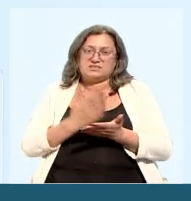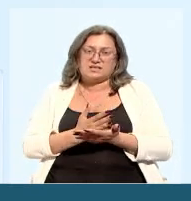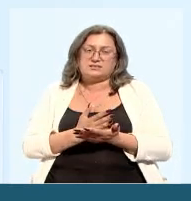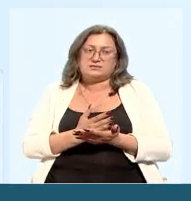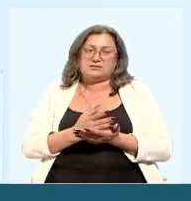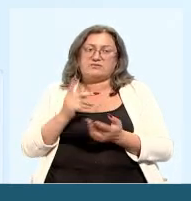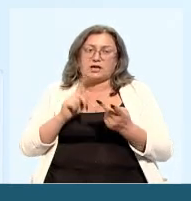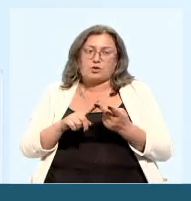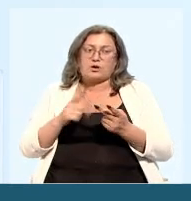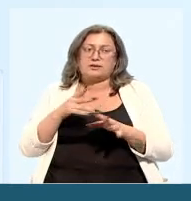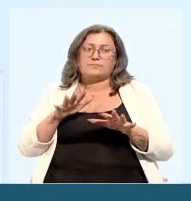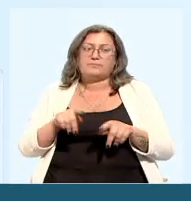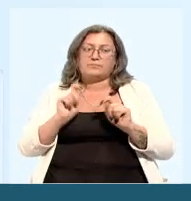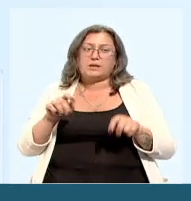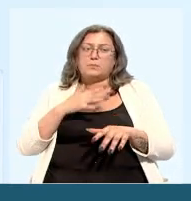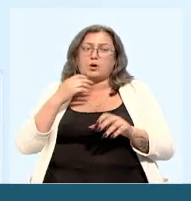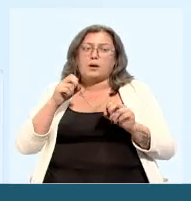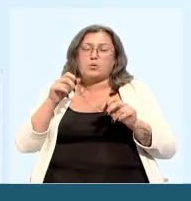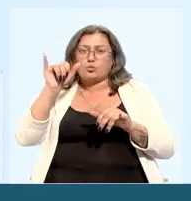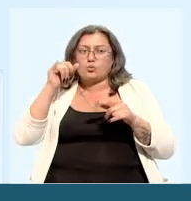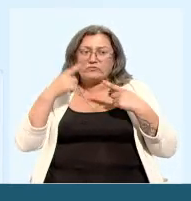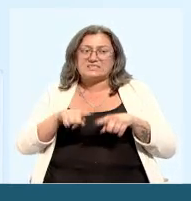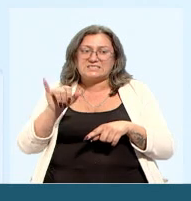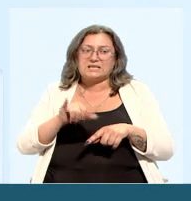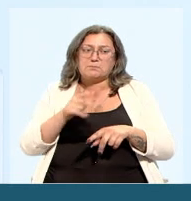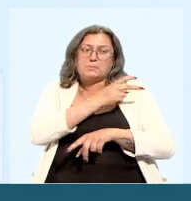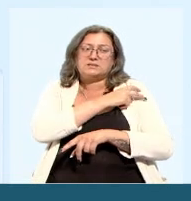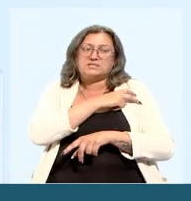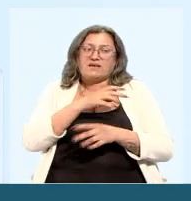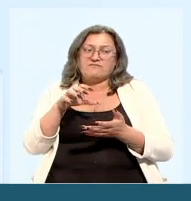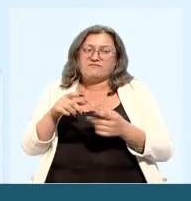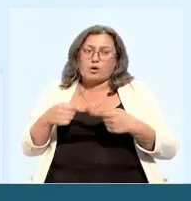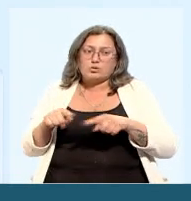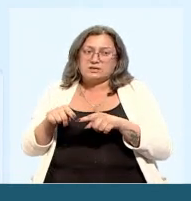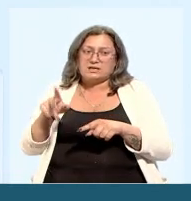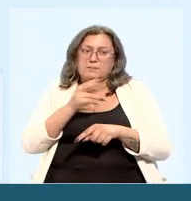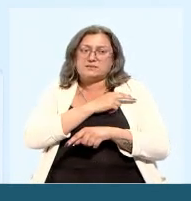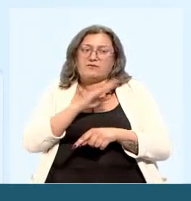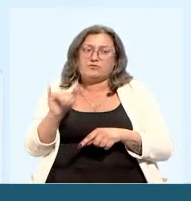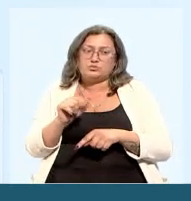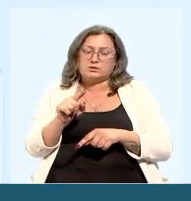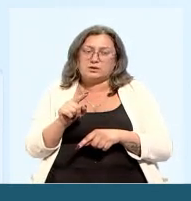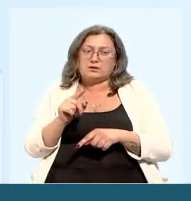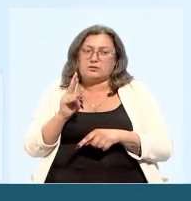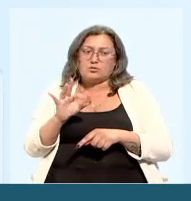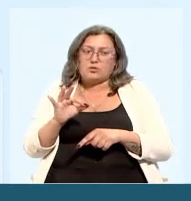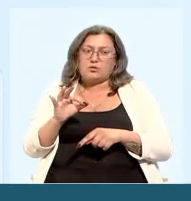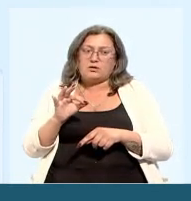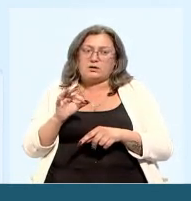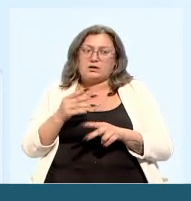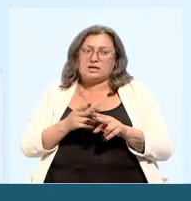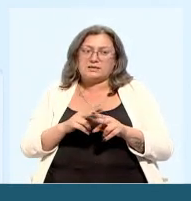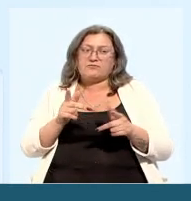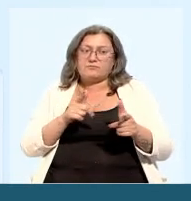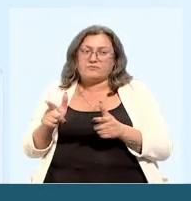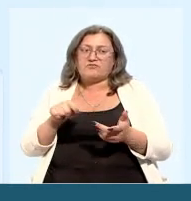это создание здесь на базе многопрофильного университета либо медицинского факультета, либо филиала медицинского вуза. Но в данной